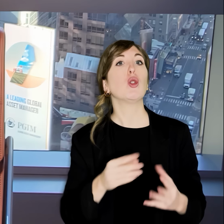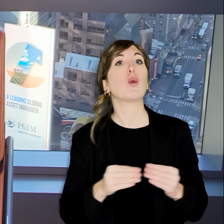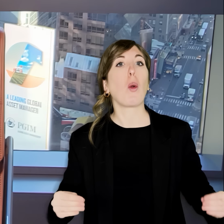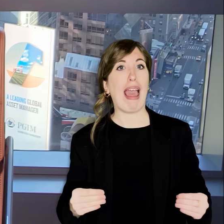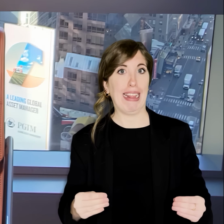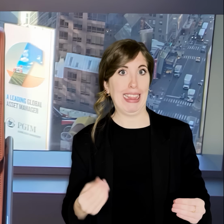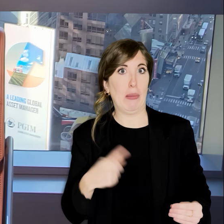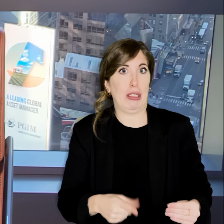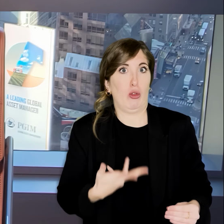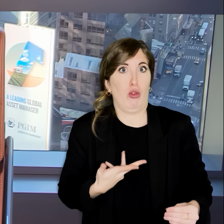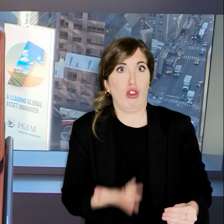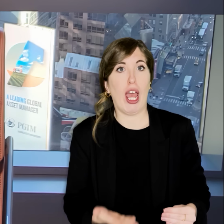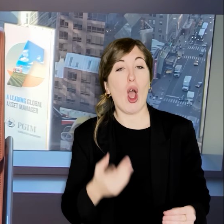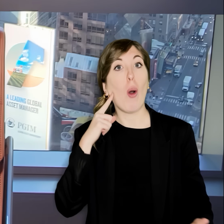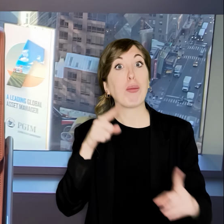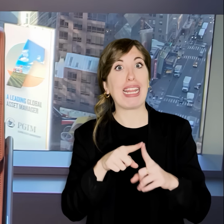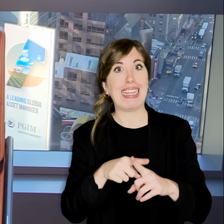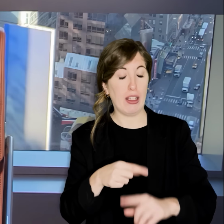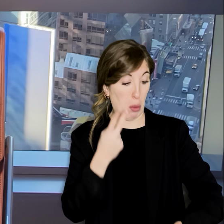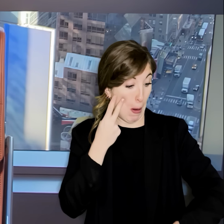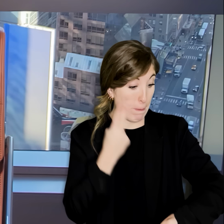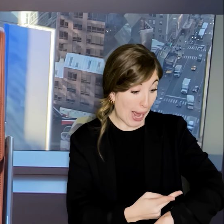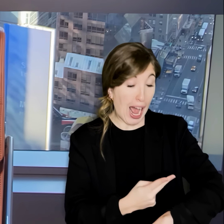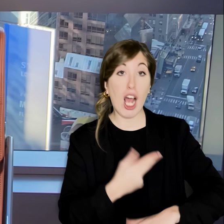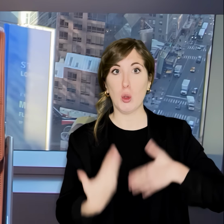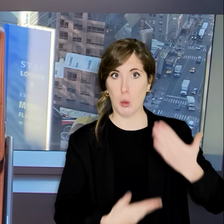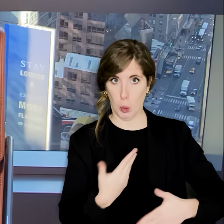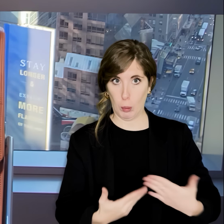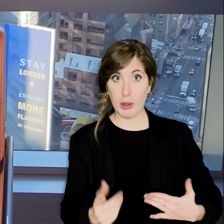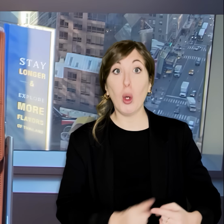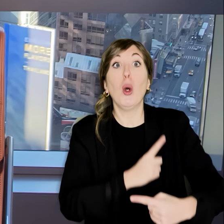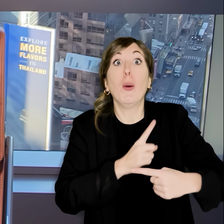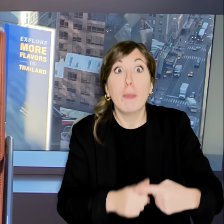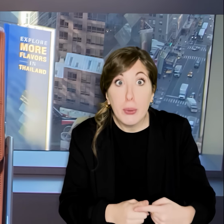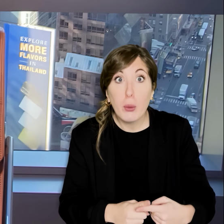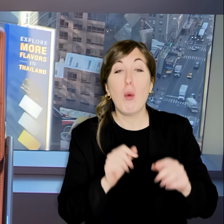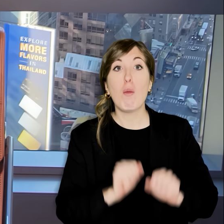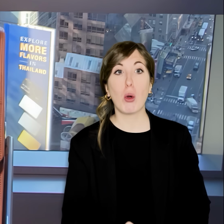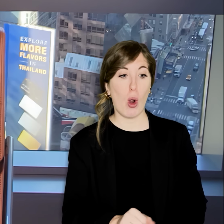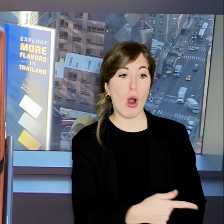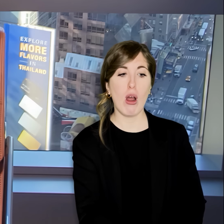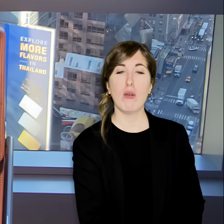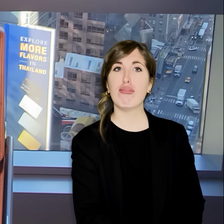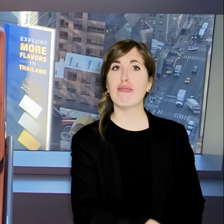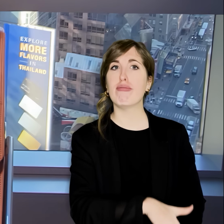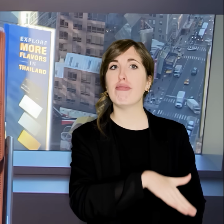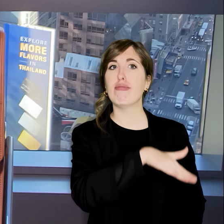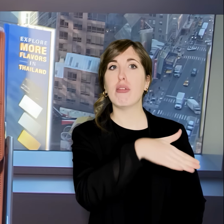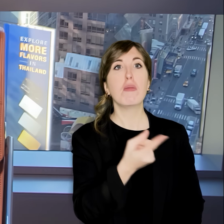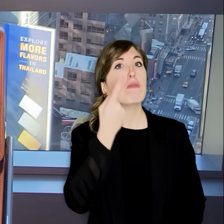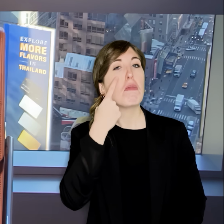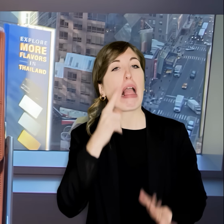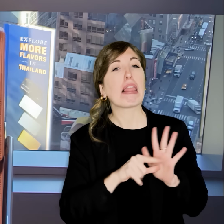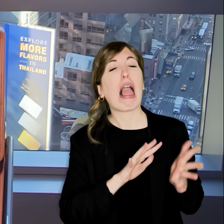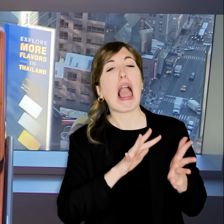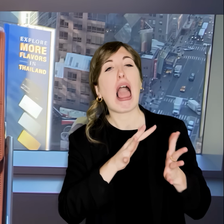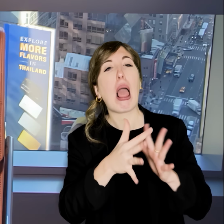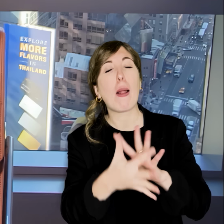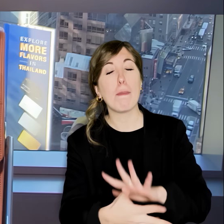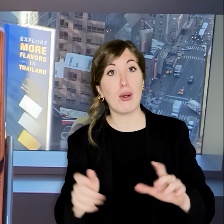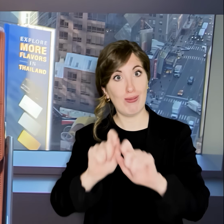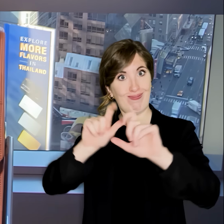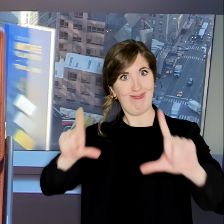valutare diciamo allà e potere monitorare fotograficamente una lesione e vederla Come procede nel p